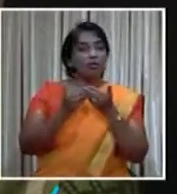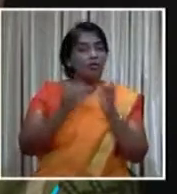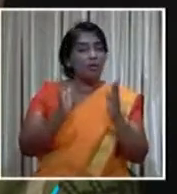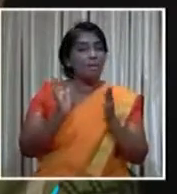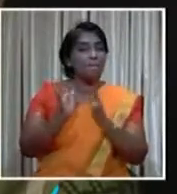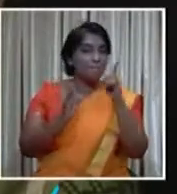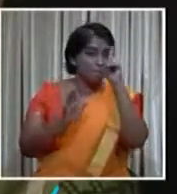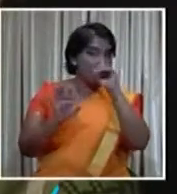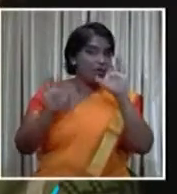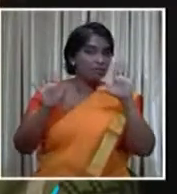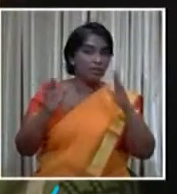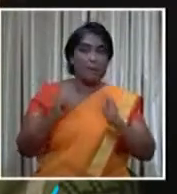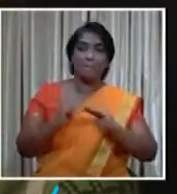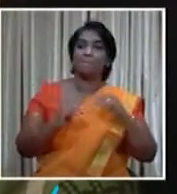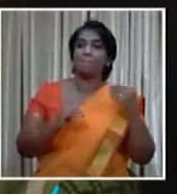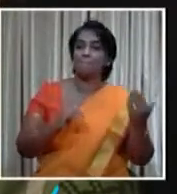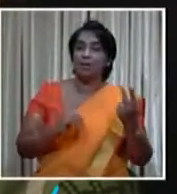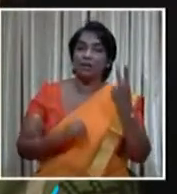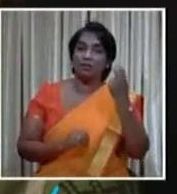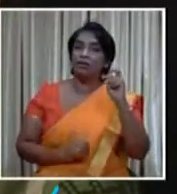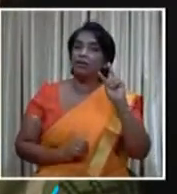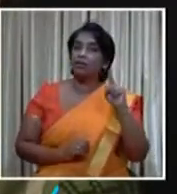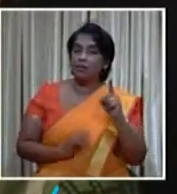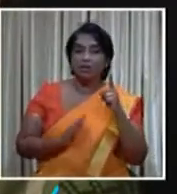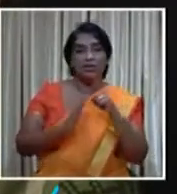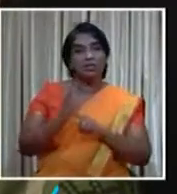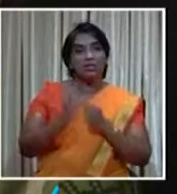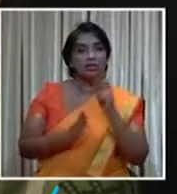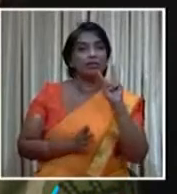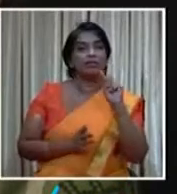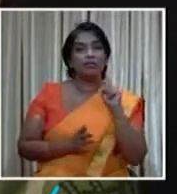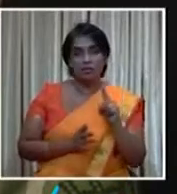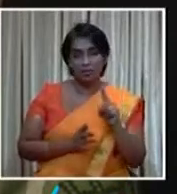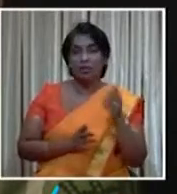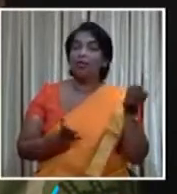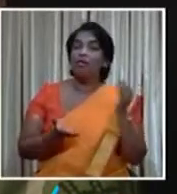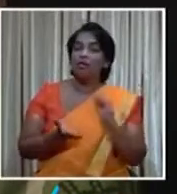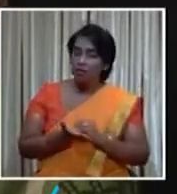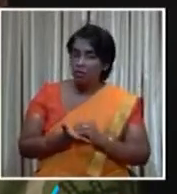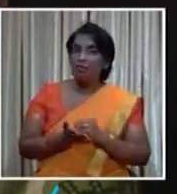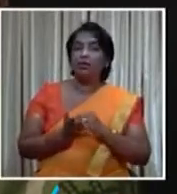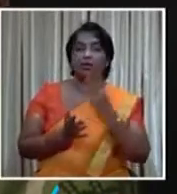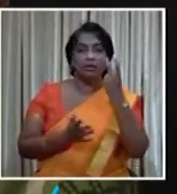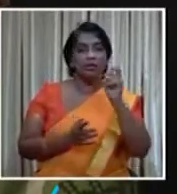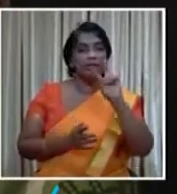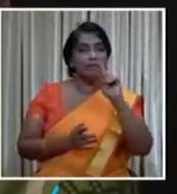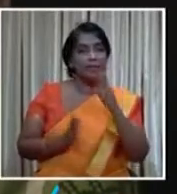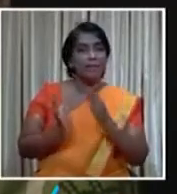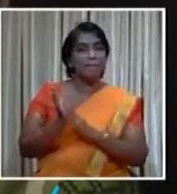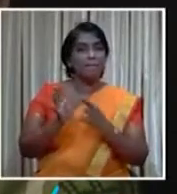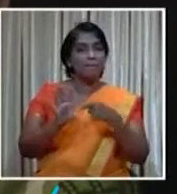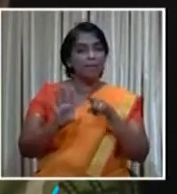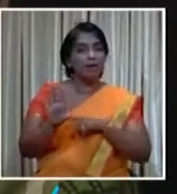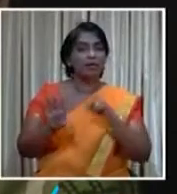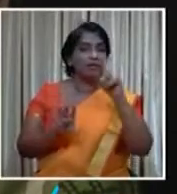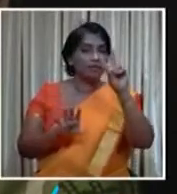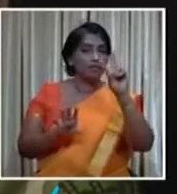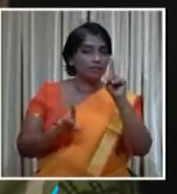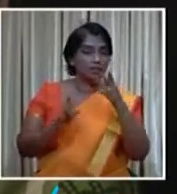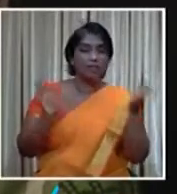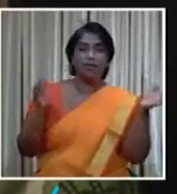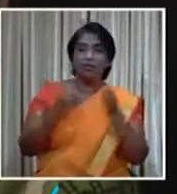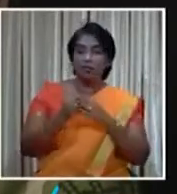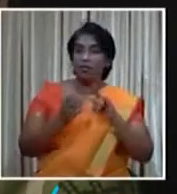මාස 10කට පසුව 2021 ජනවාරි 21 වෙනිදා. නැවතත් 2021 මැයි 21 සිට වසා දැමුණු